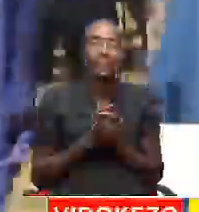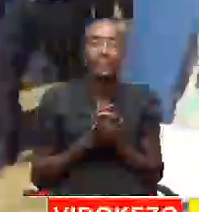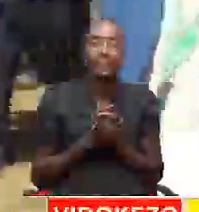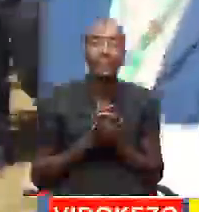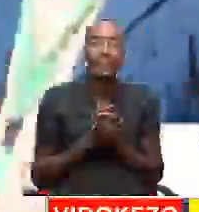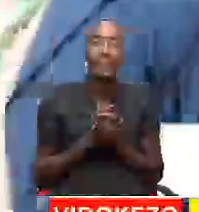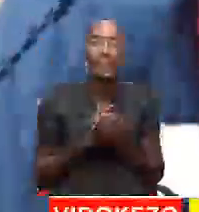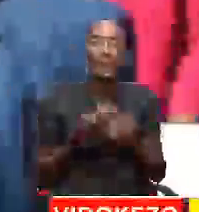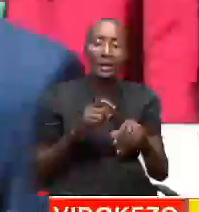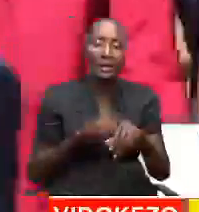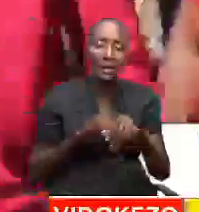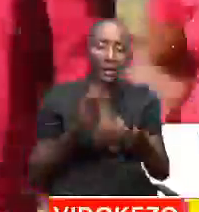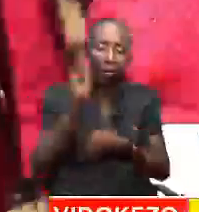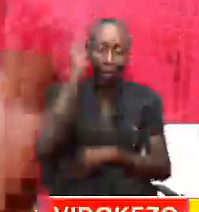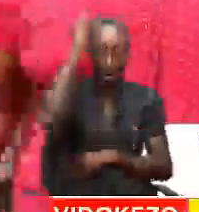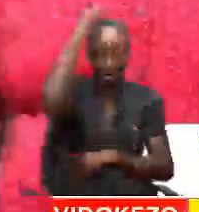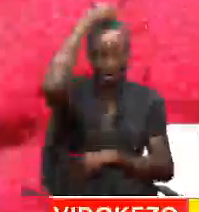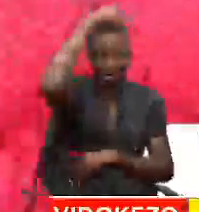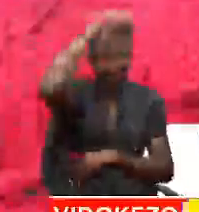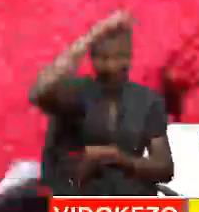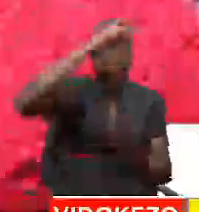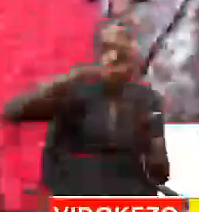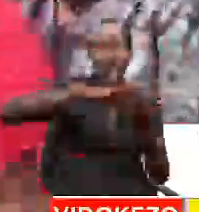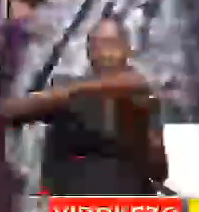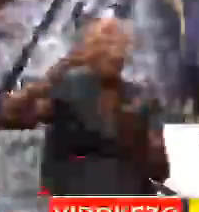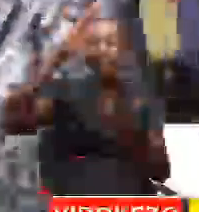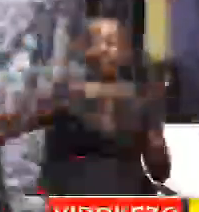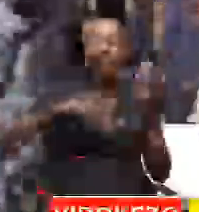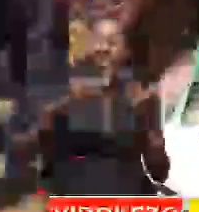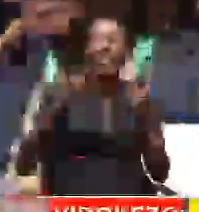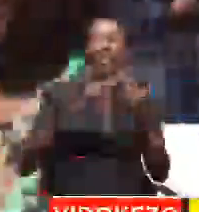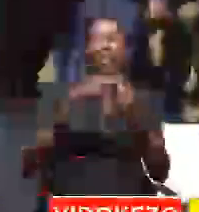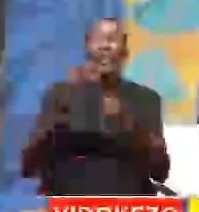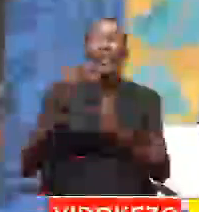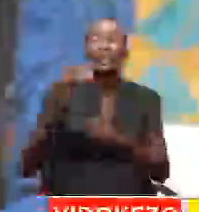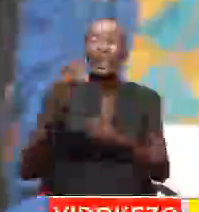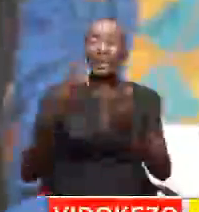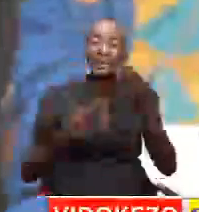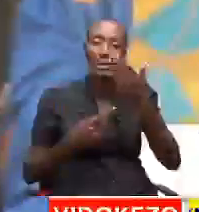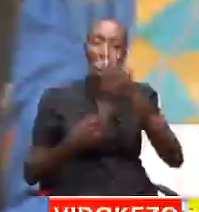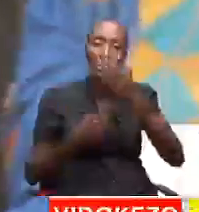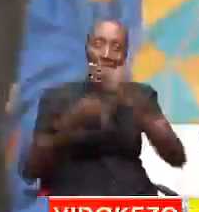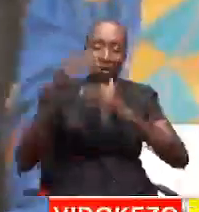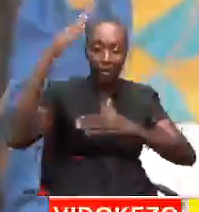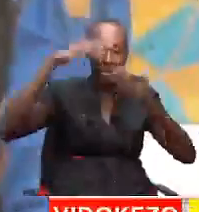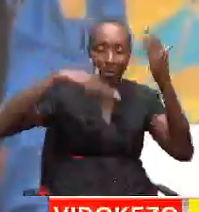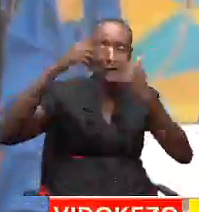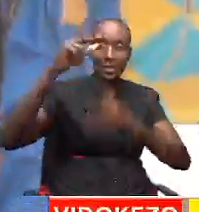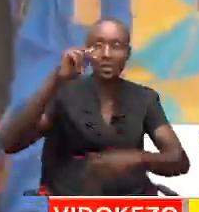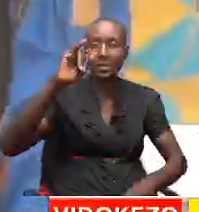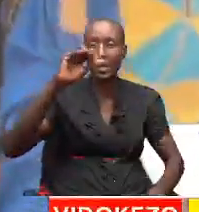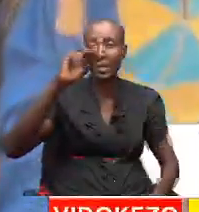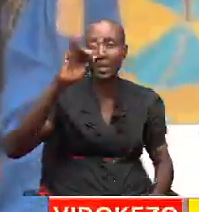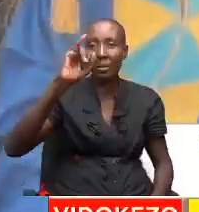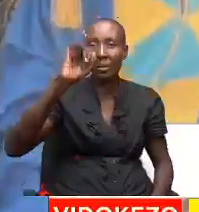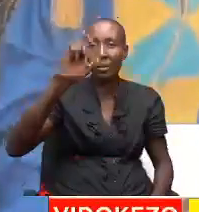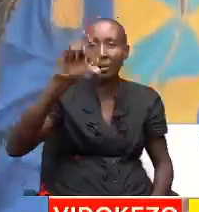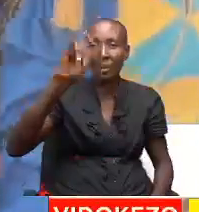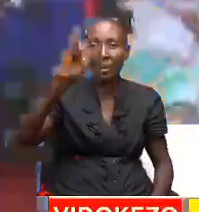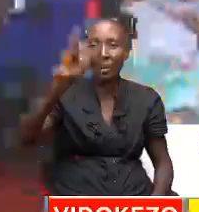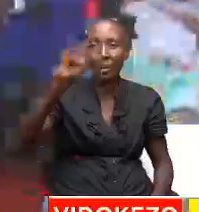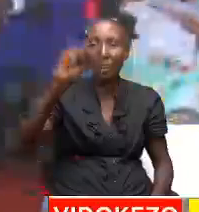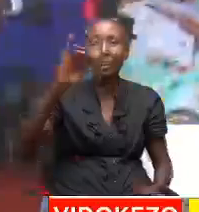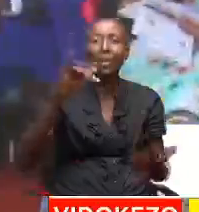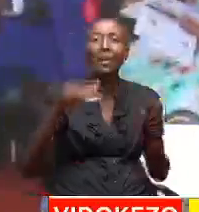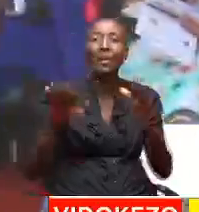Katika hafla ya kufuzu kwa mahafala zaidi ya 800 katika chuo cha kiufundi cha Matili eneo bunge la Kibilili, naibu rais ametaja kuwa